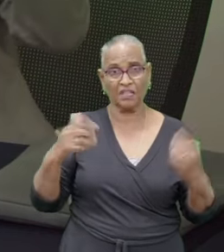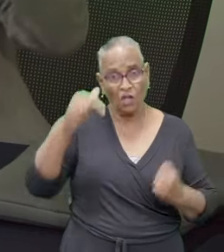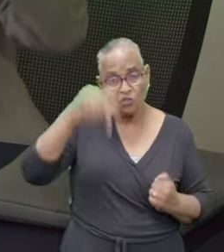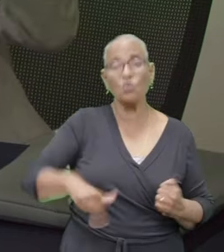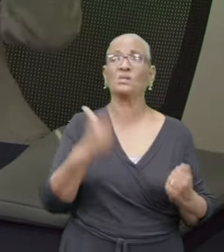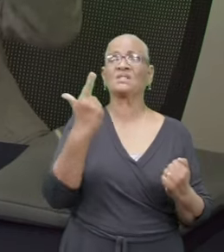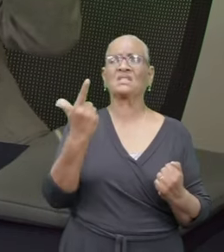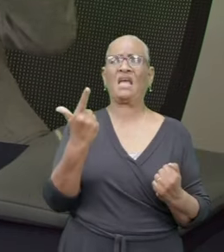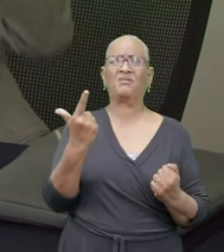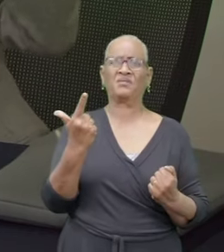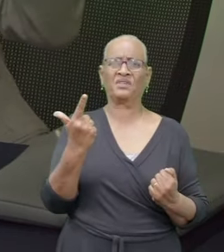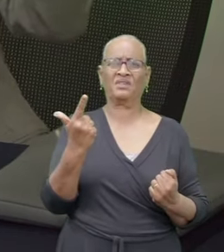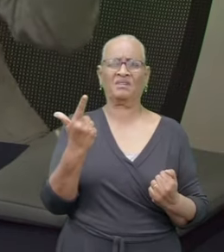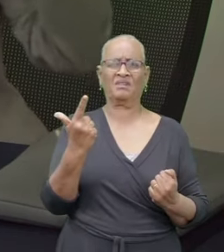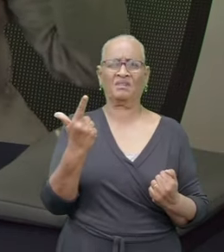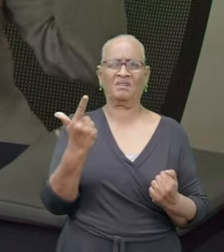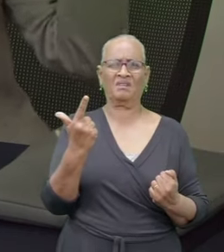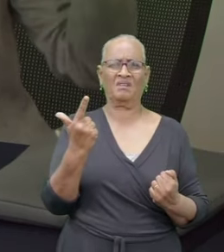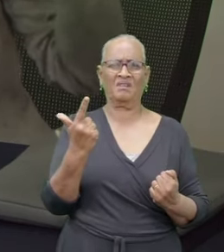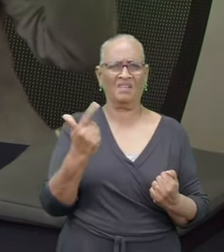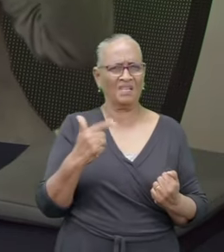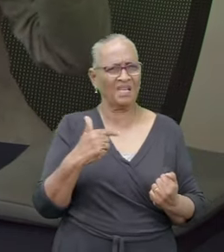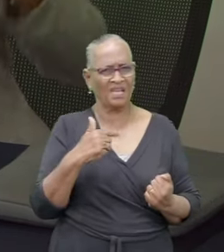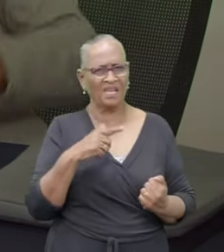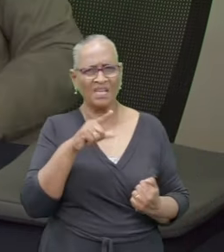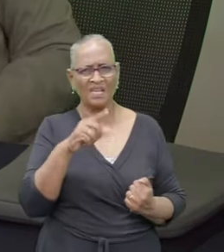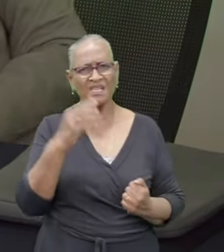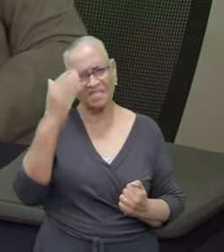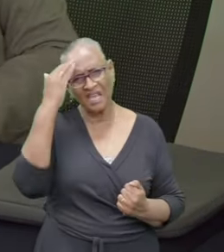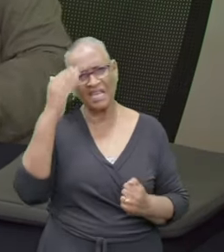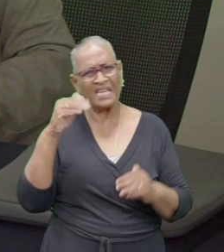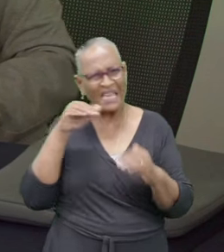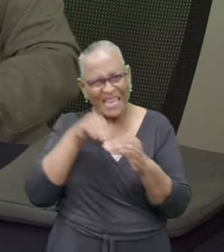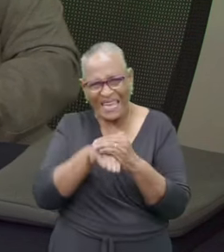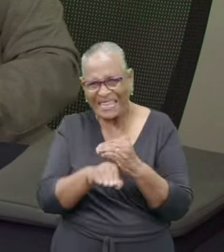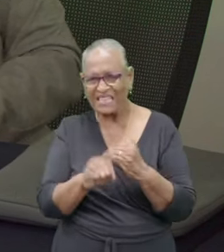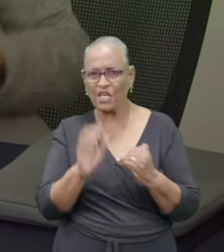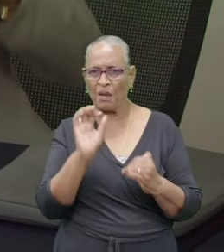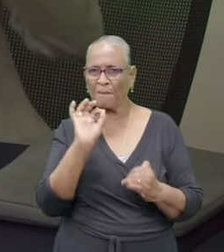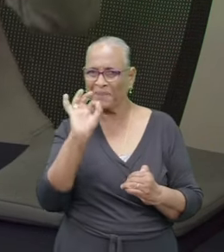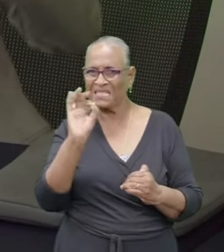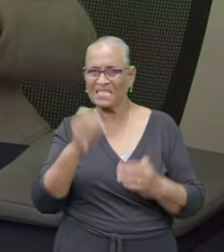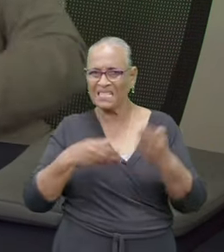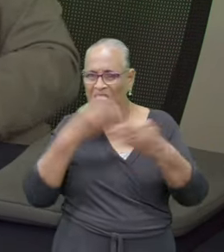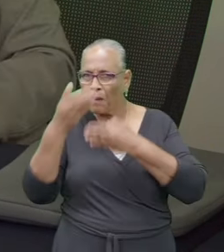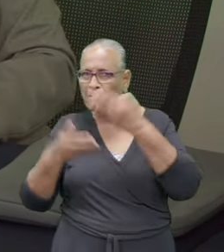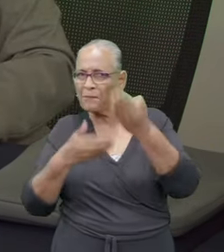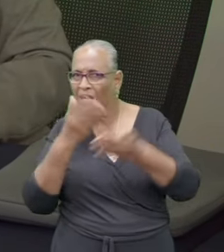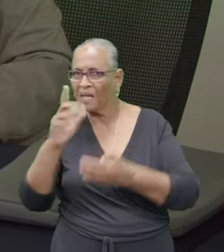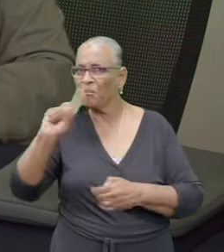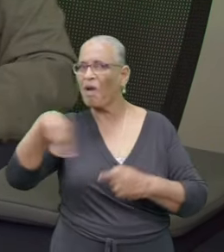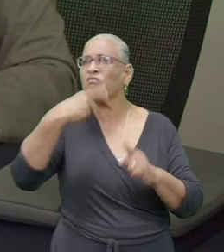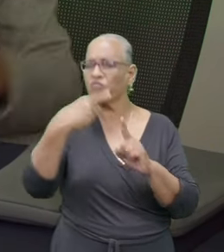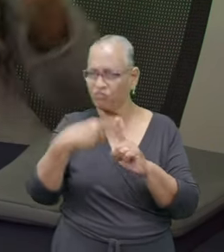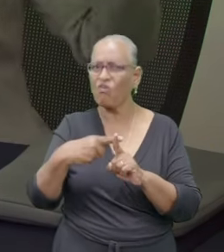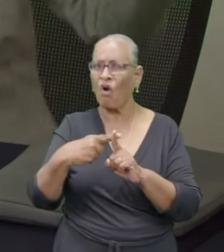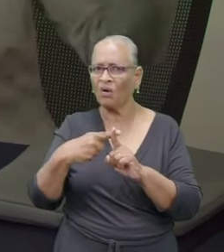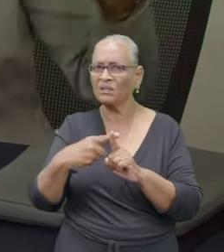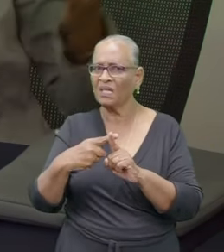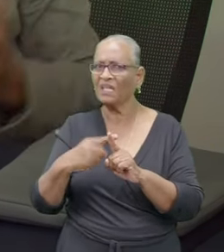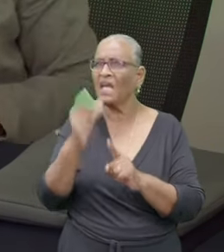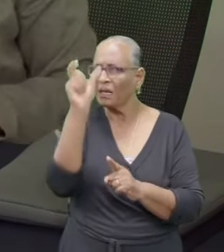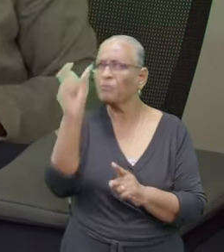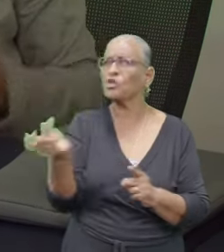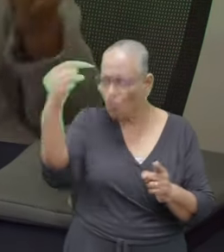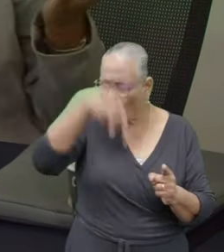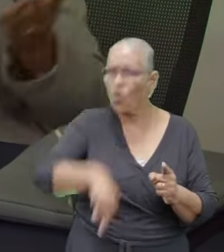u zegt dat u hier niet inhoudelijker op kan ingaan. En misschien een tip om de volgende keer dan wel iemand te hebben die daar antwoord op